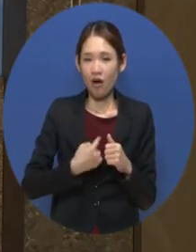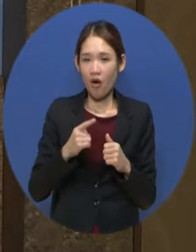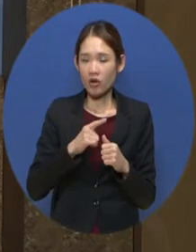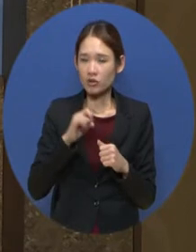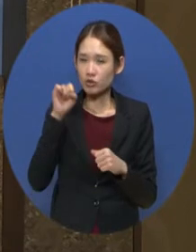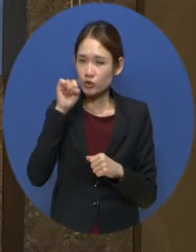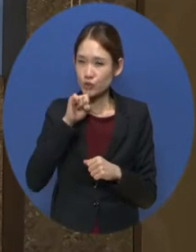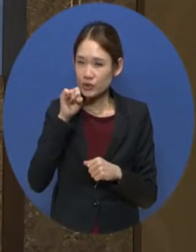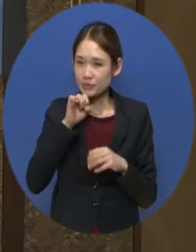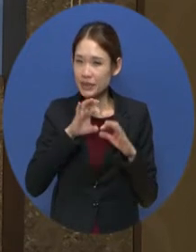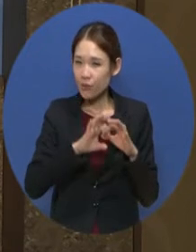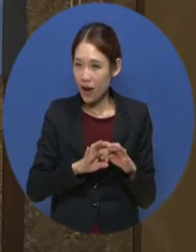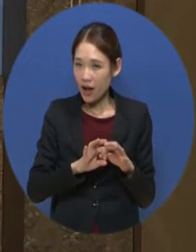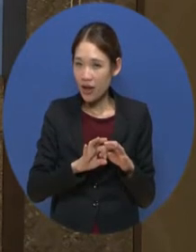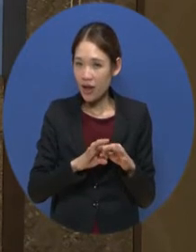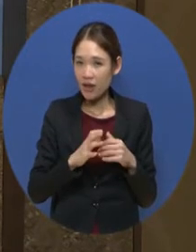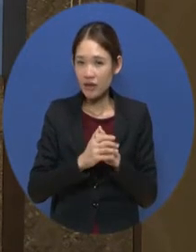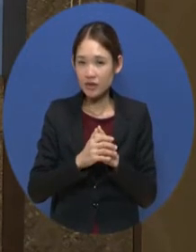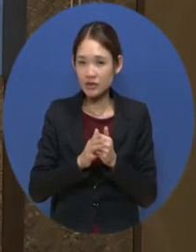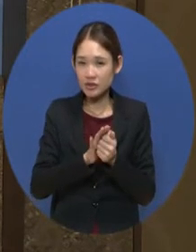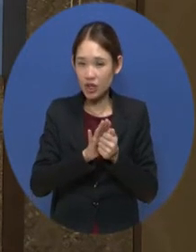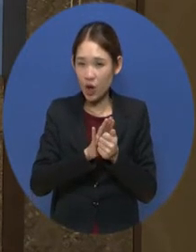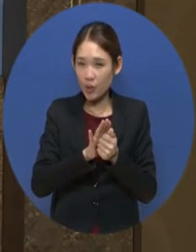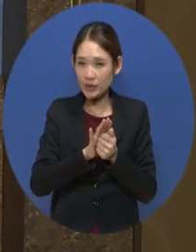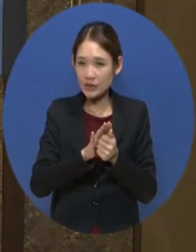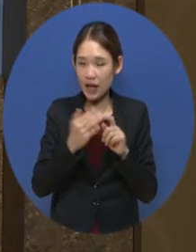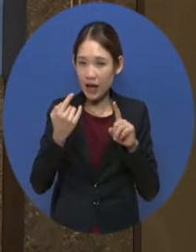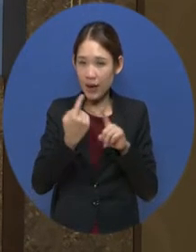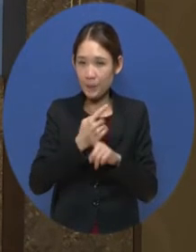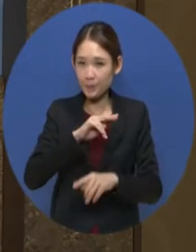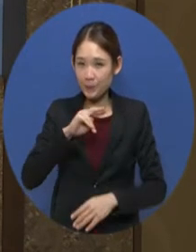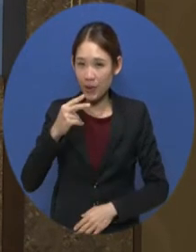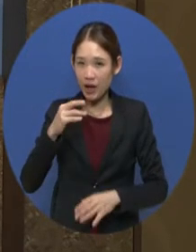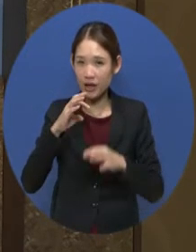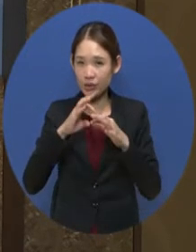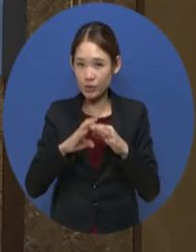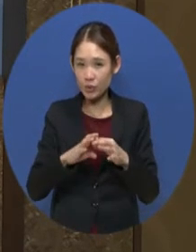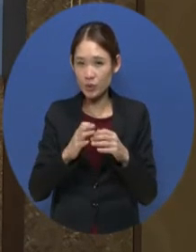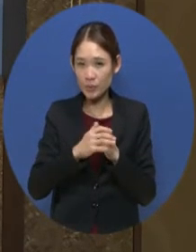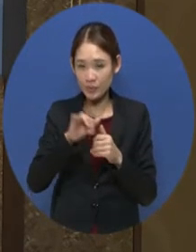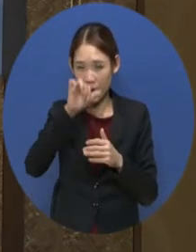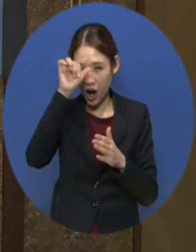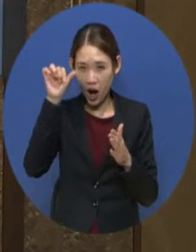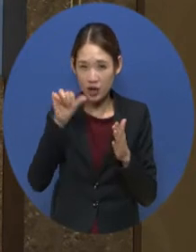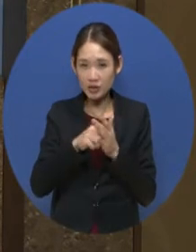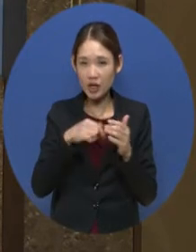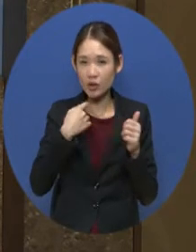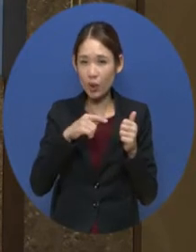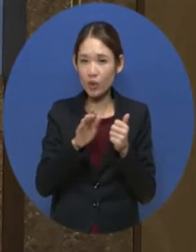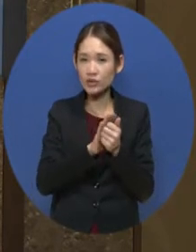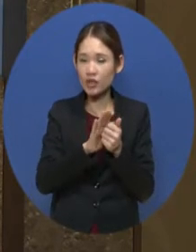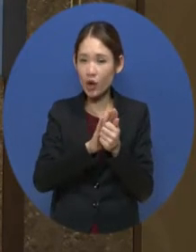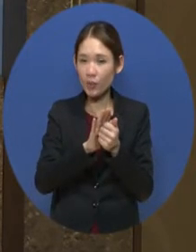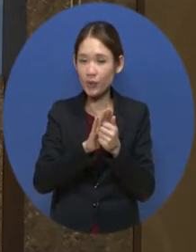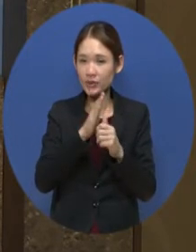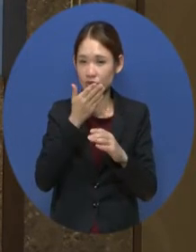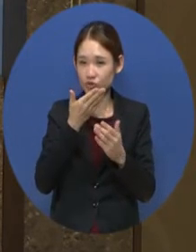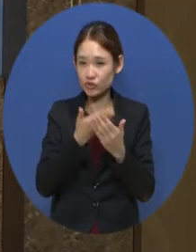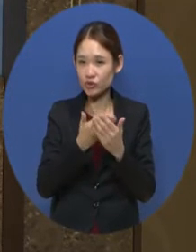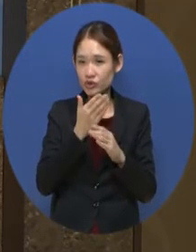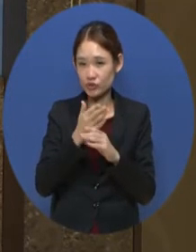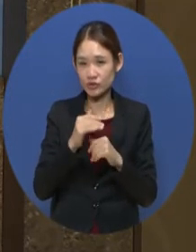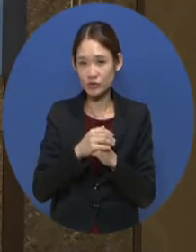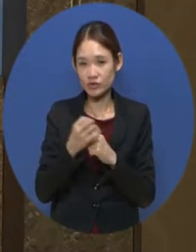어떤 취미와 관련된 그 서비스의 일환으로 교육 그 평생 교육 서비스를 제공을 하고 있습니다. 네. 또